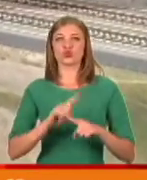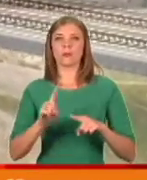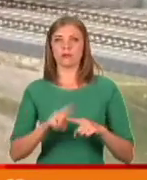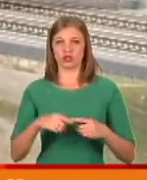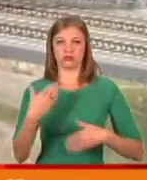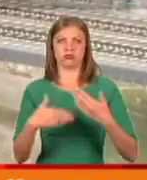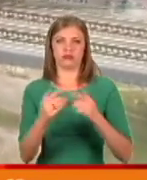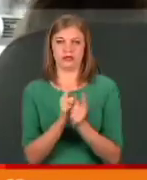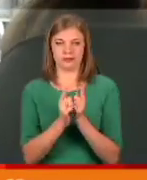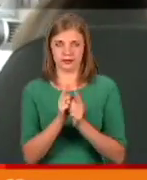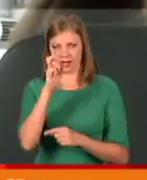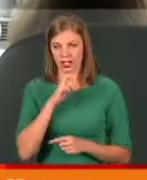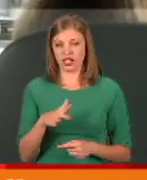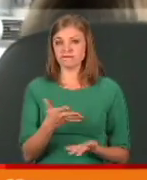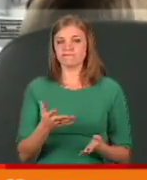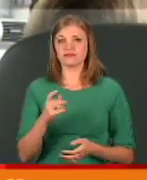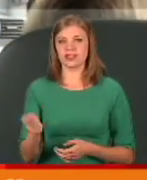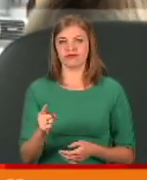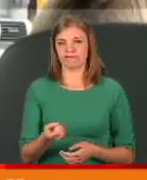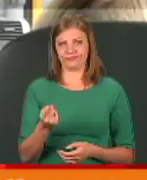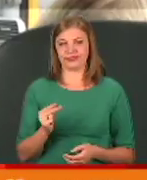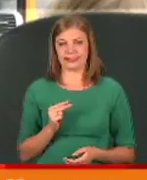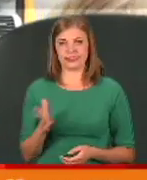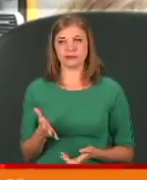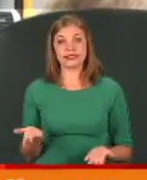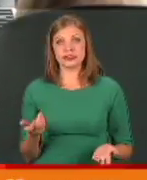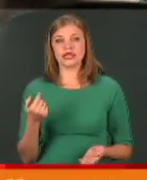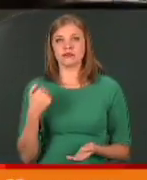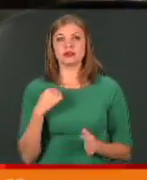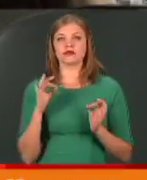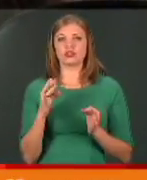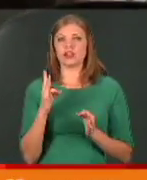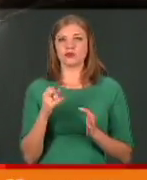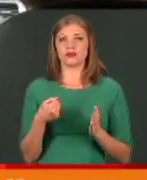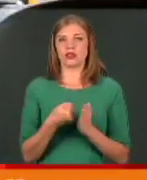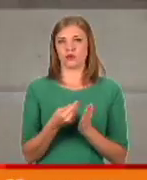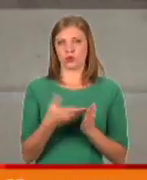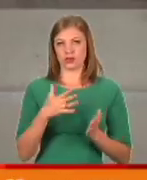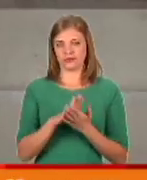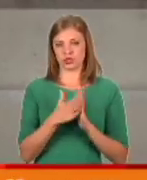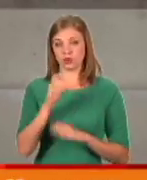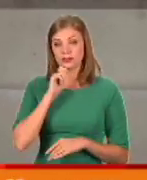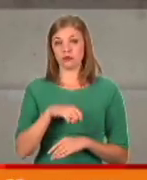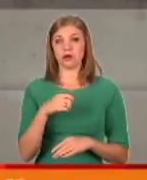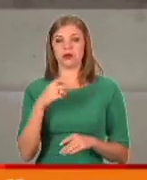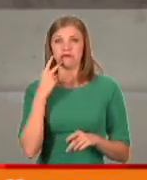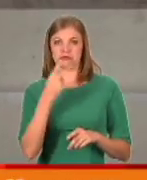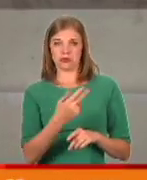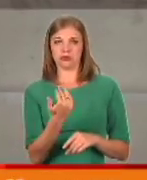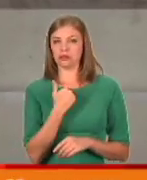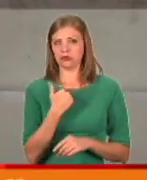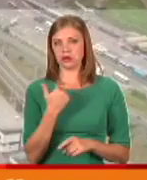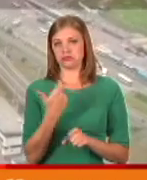рух країни вперед. Не заводяться машина. Ми недооцінювали, безумовно, ситуацію в Україні. Вона ззовні здається